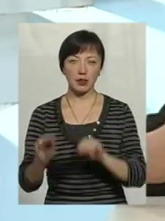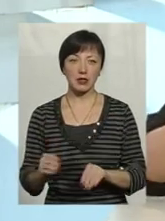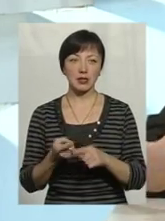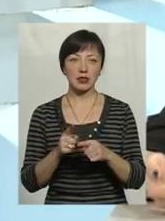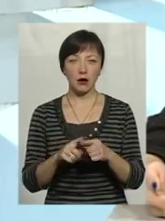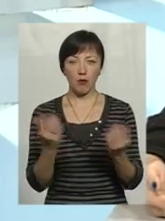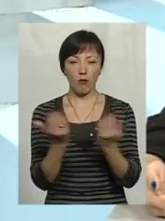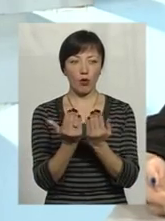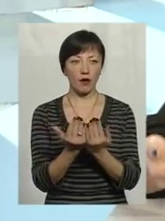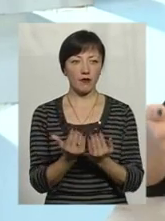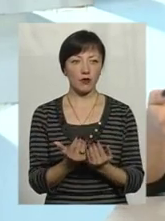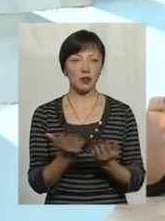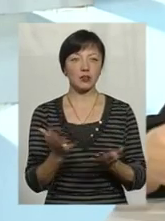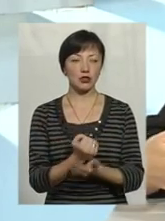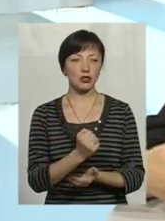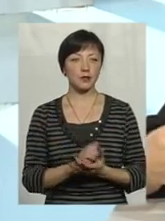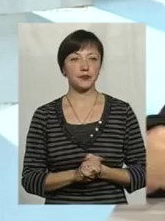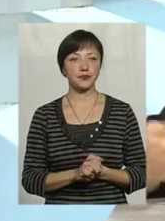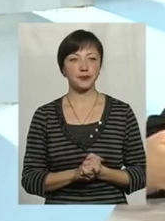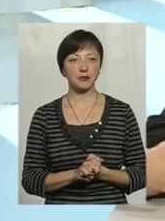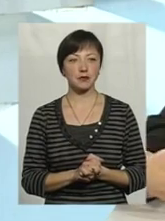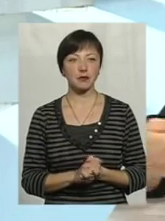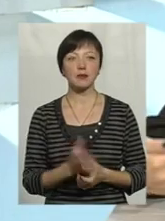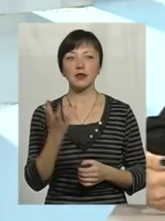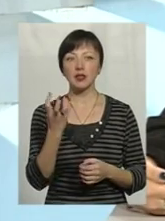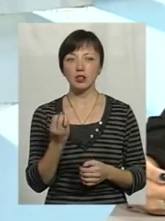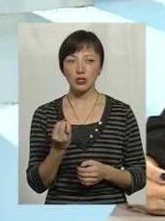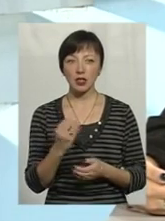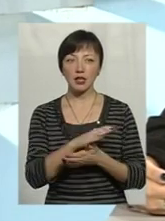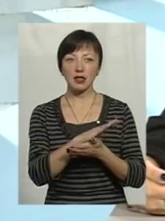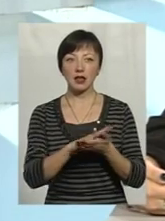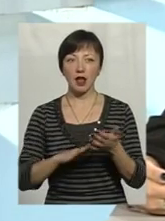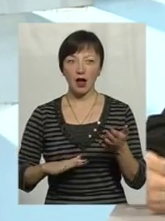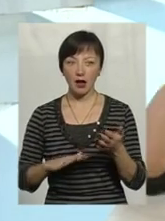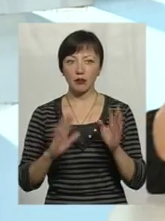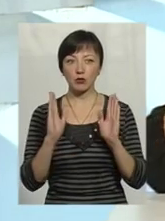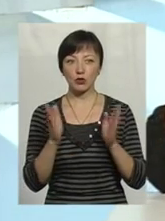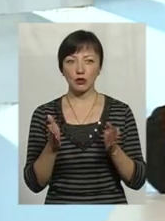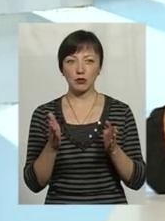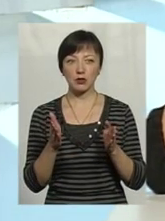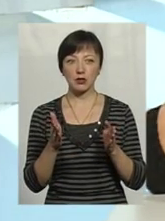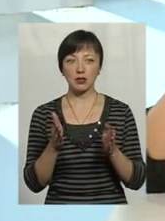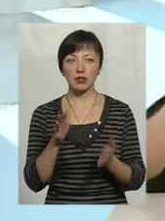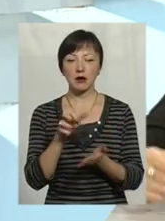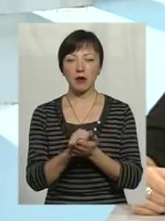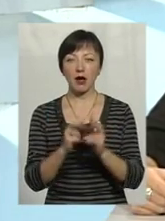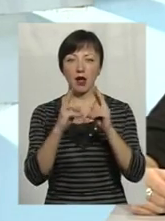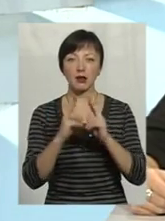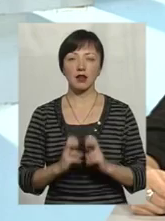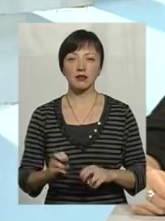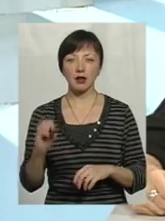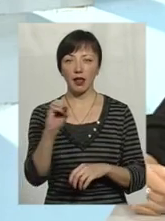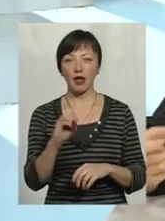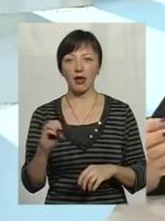ми порівнювали і знайшли. Ну і те, на що ми будемо давити от правоохоронні органи, оскільки ми займаємося аналізом